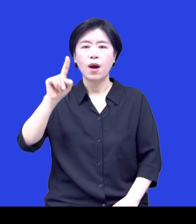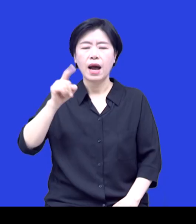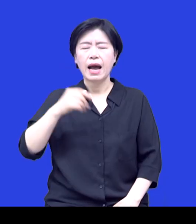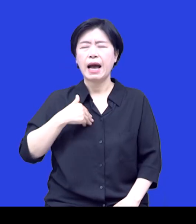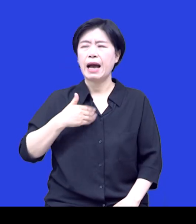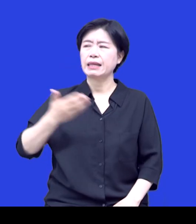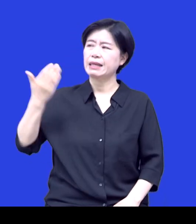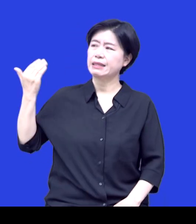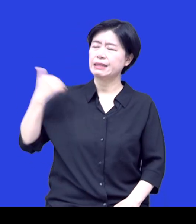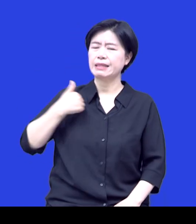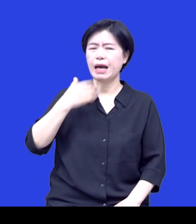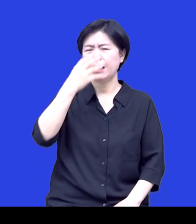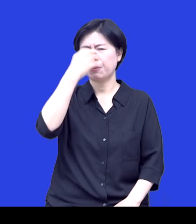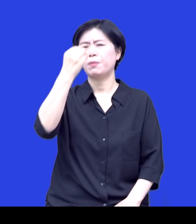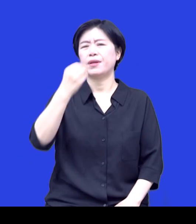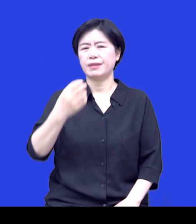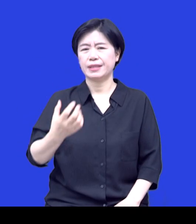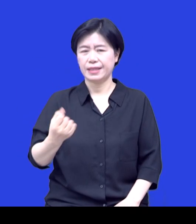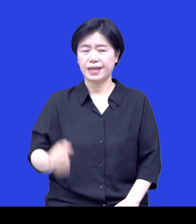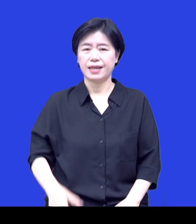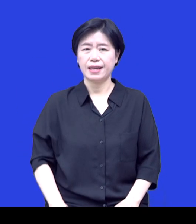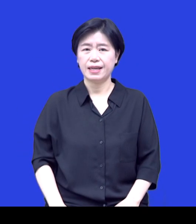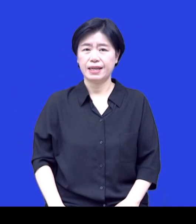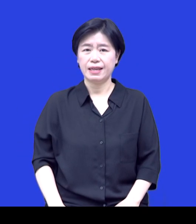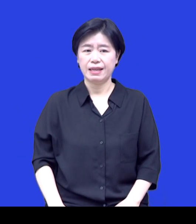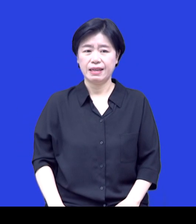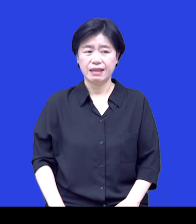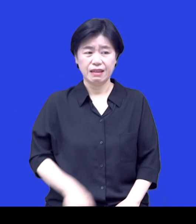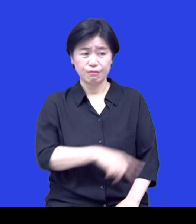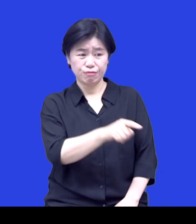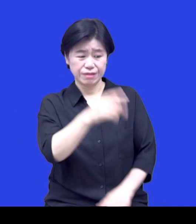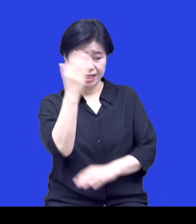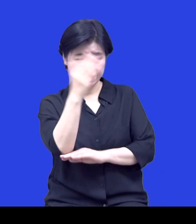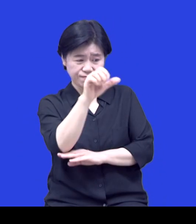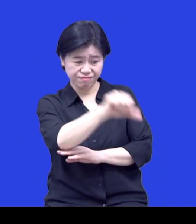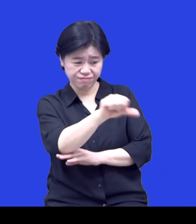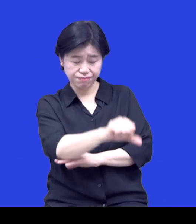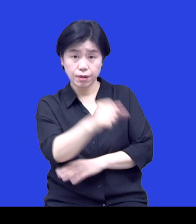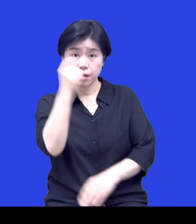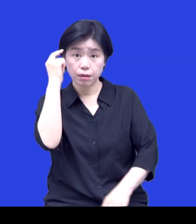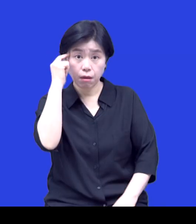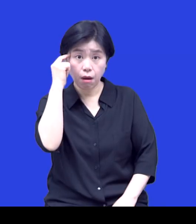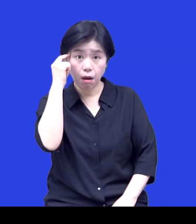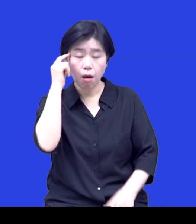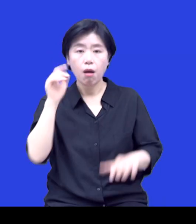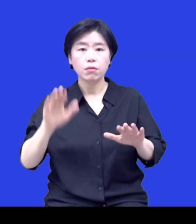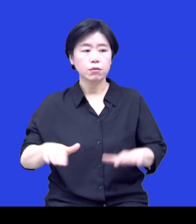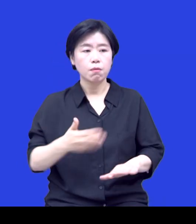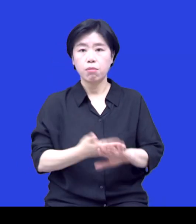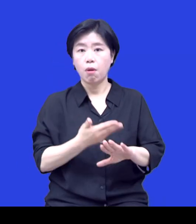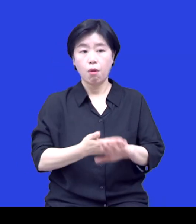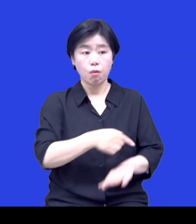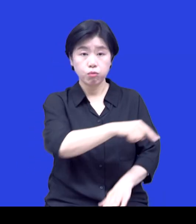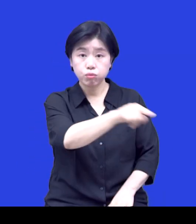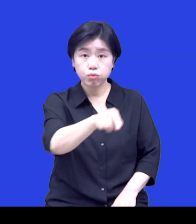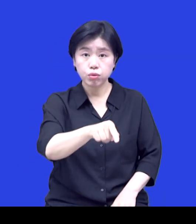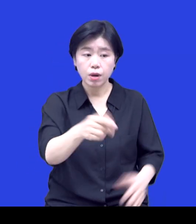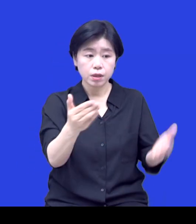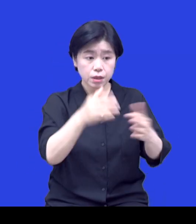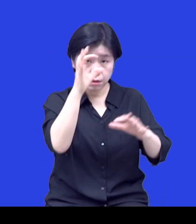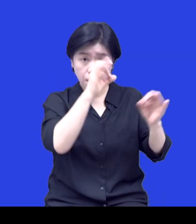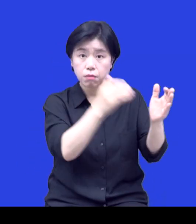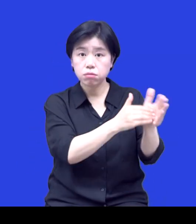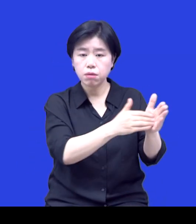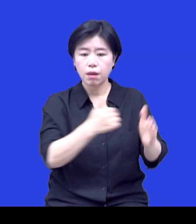나보다 설교 못한다고 생각했던 다른 전도사님들은 다 풀타임 가는데 나만 이게 안 되면서 그러니까 학교